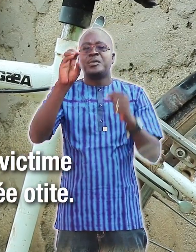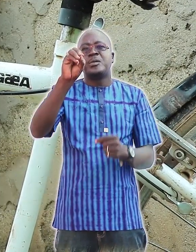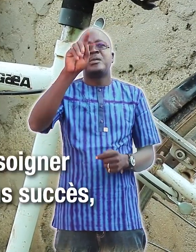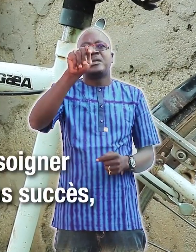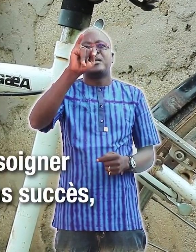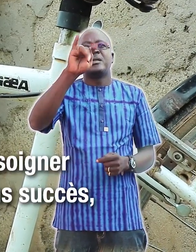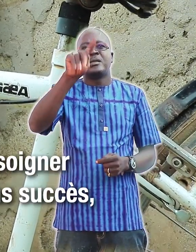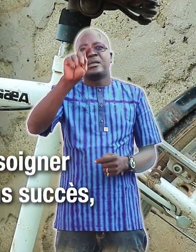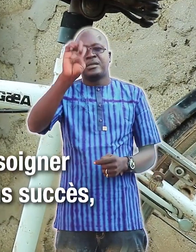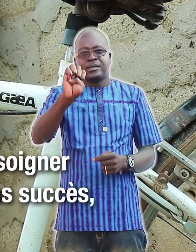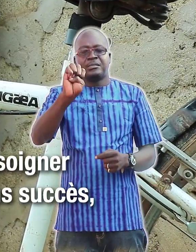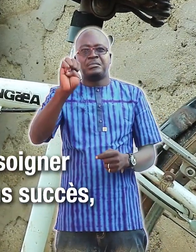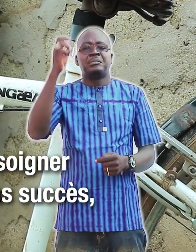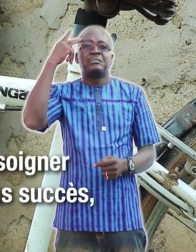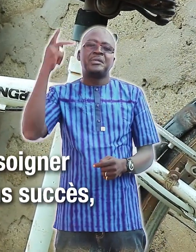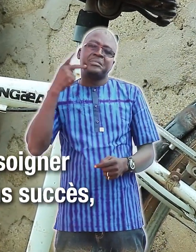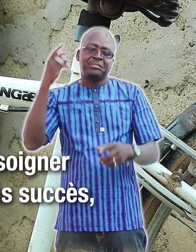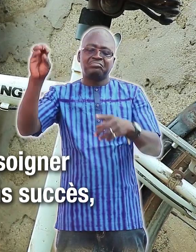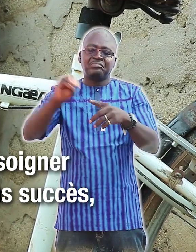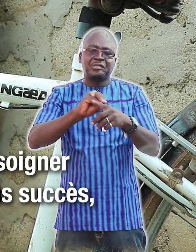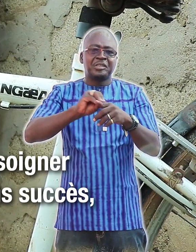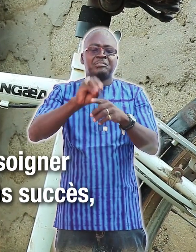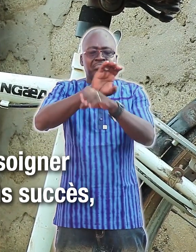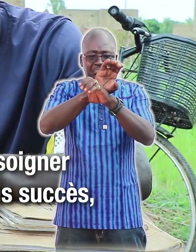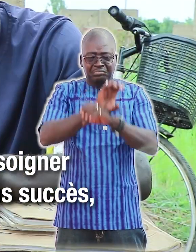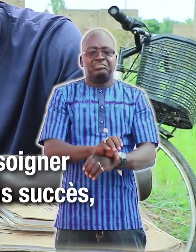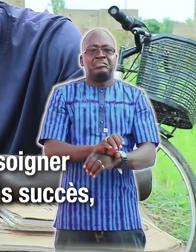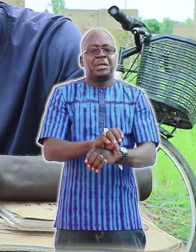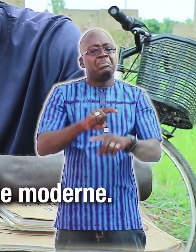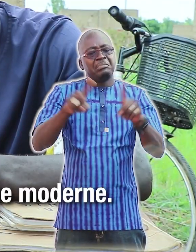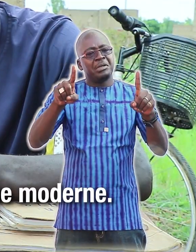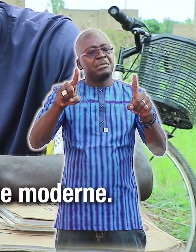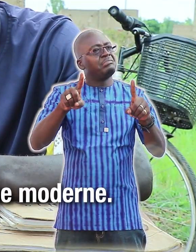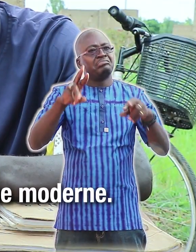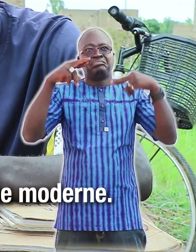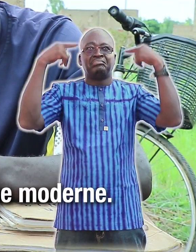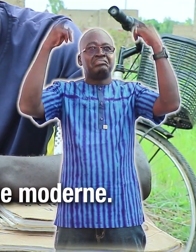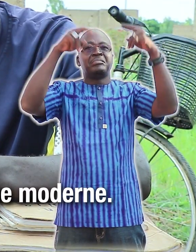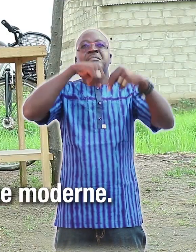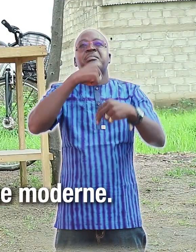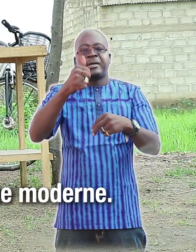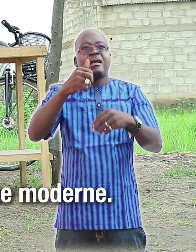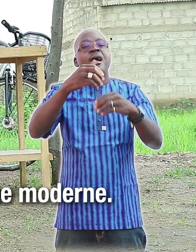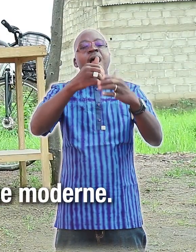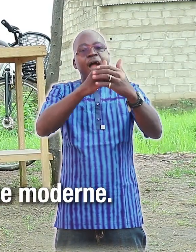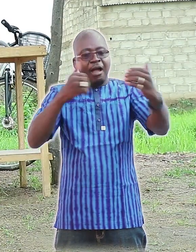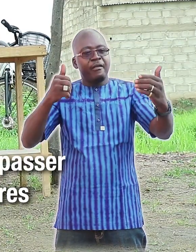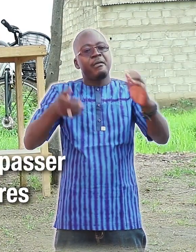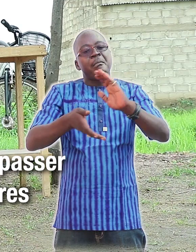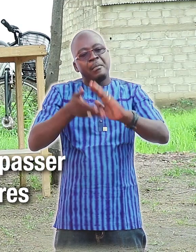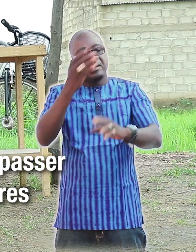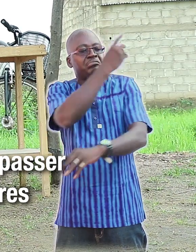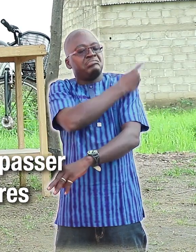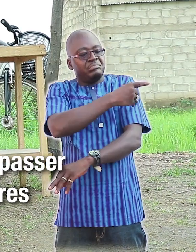otite. Mes parents ont essayé de me soigner par la médecine traditionnelle sans succès avant de se tourner vers la médecine moderne.